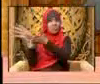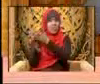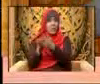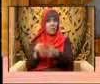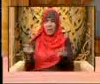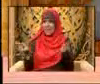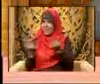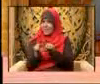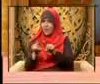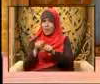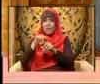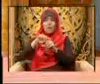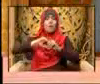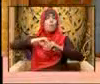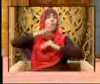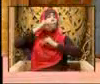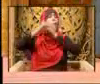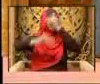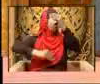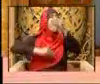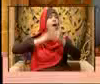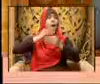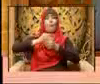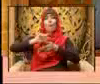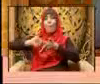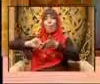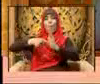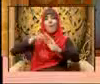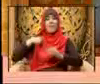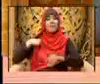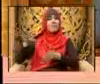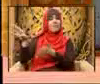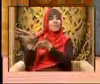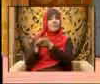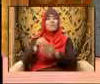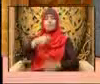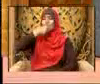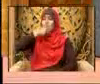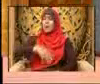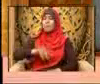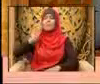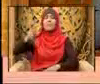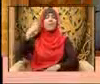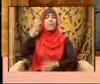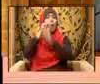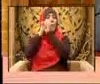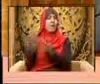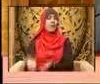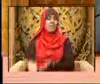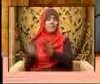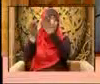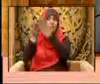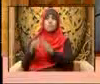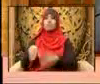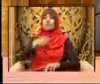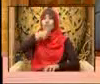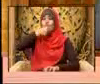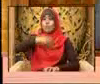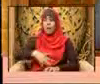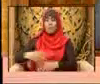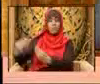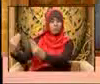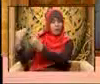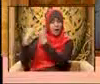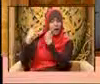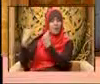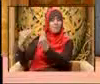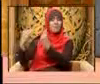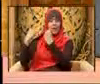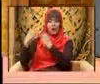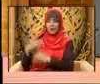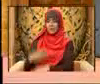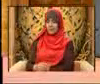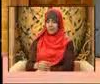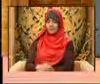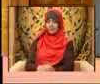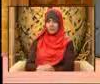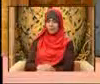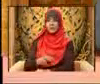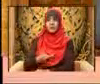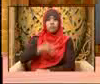الأمة بأسرها إلى يوم الناس هذا، إلى قيام الساعة يعلمنا الرسول صلى الله عليه وسلم. نظر إليه وقال